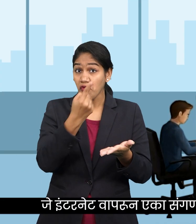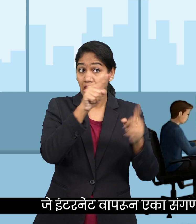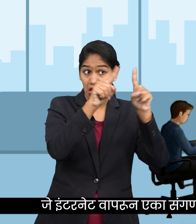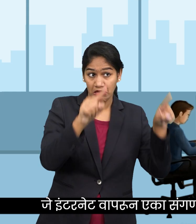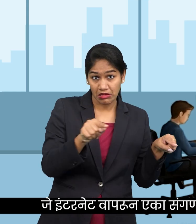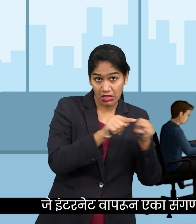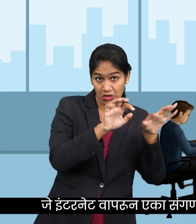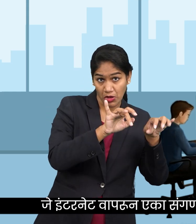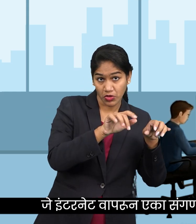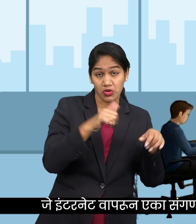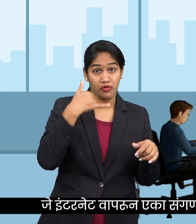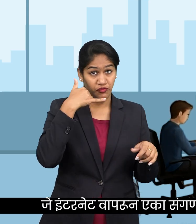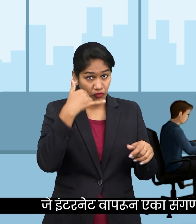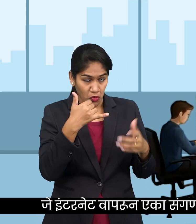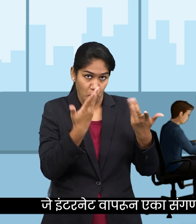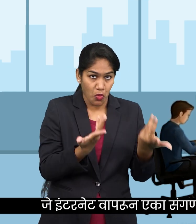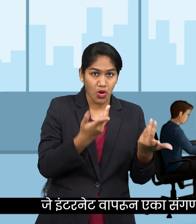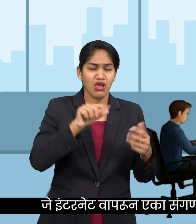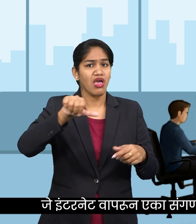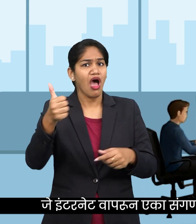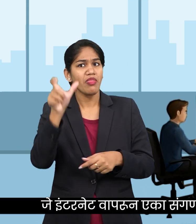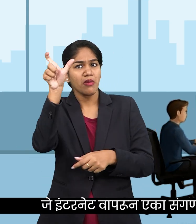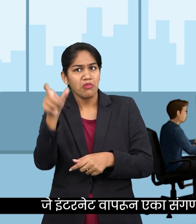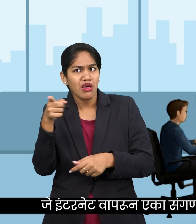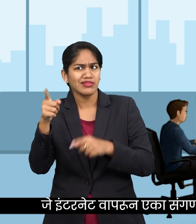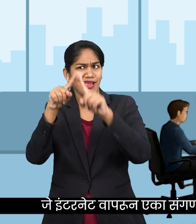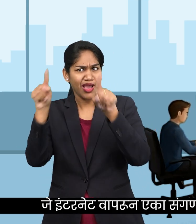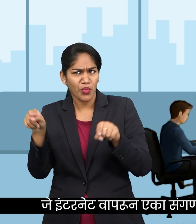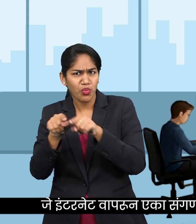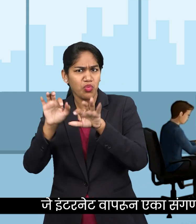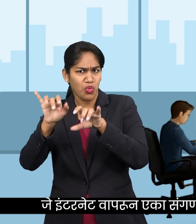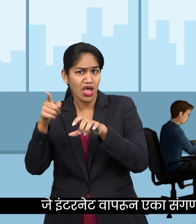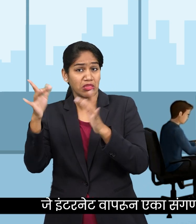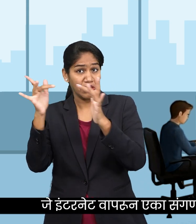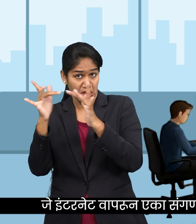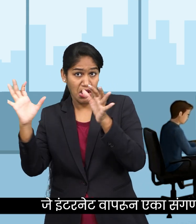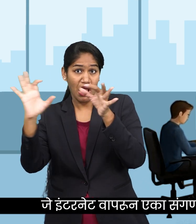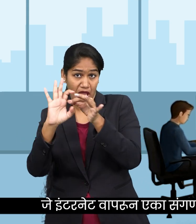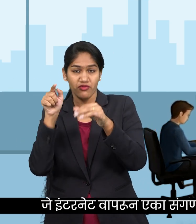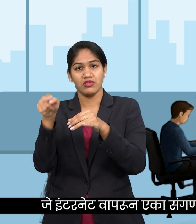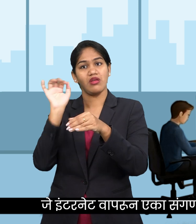एका संगणकावरून किंवा फोनवरून दुसऱ्या संगणकावर जाते.